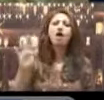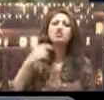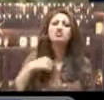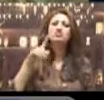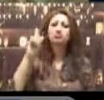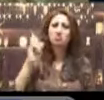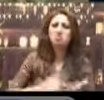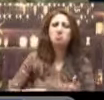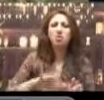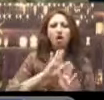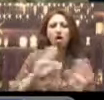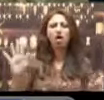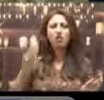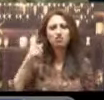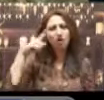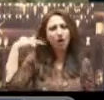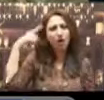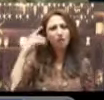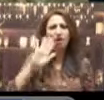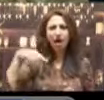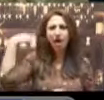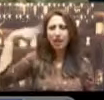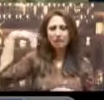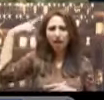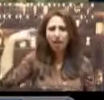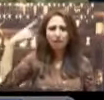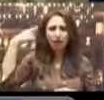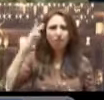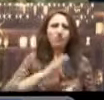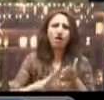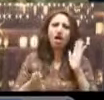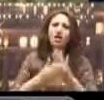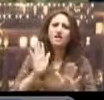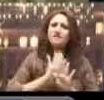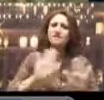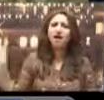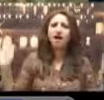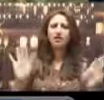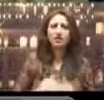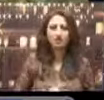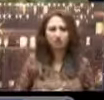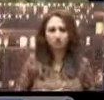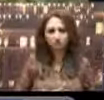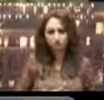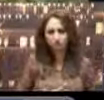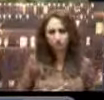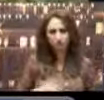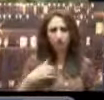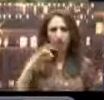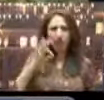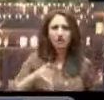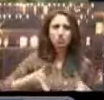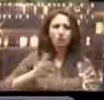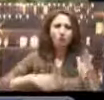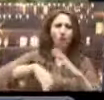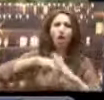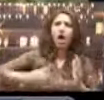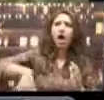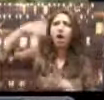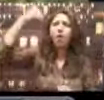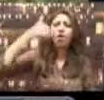الروتينيه، بدات تقول قلت ان انا لازم افوق من الاحلام الفجه دي يعني، ما بقاش حاسس ان انا لازم ابقى لعيب نمره واحد في مصر ولا